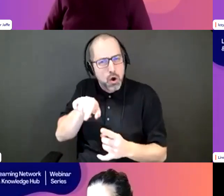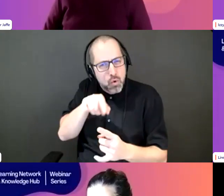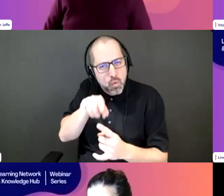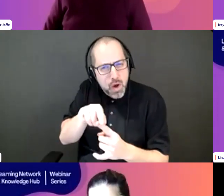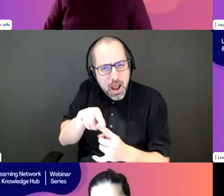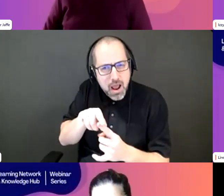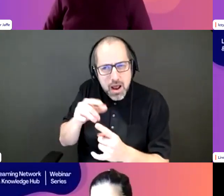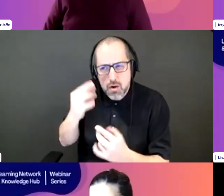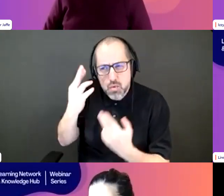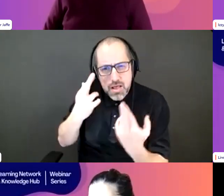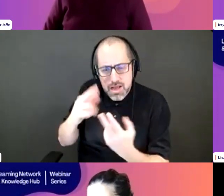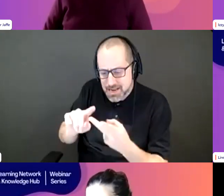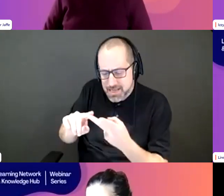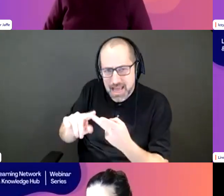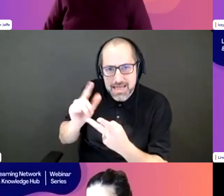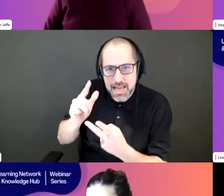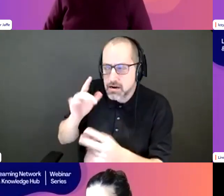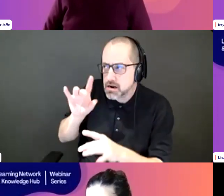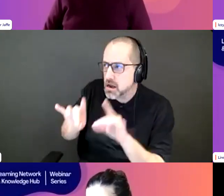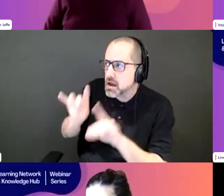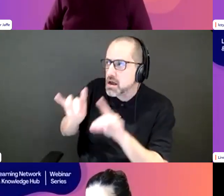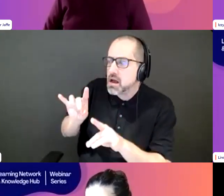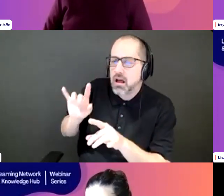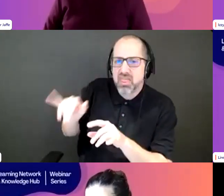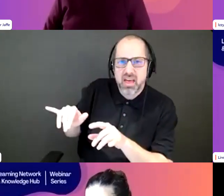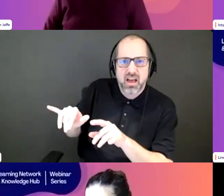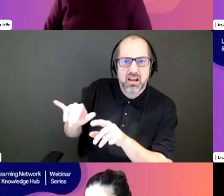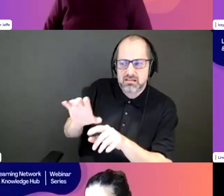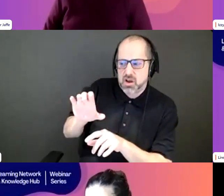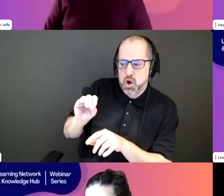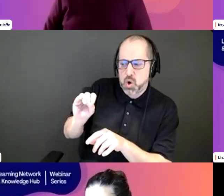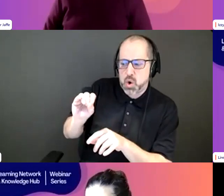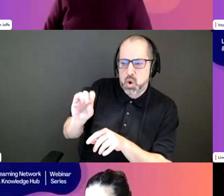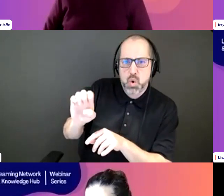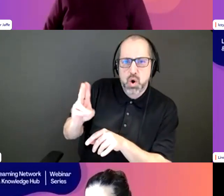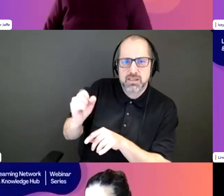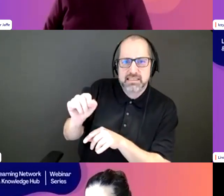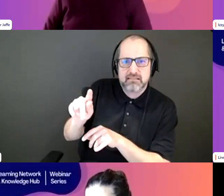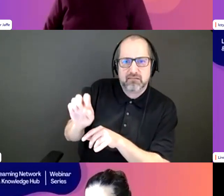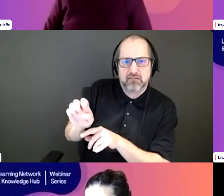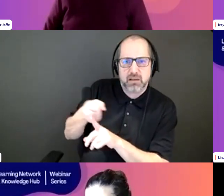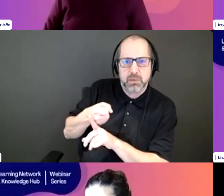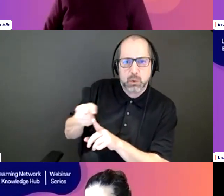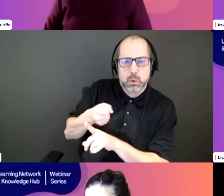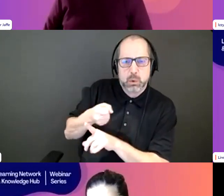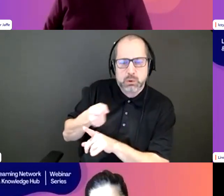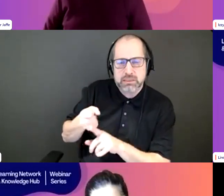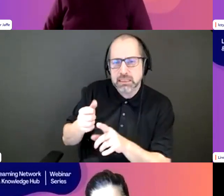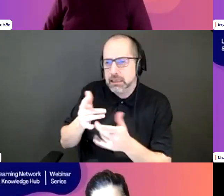viviez le consort le contrôle coercitif ou la maltraitance coercitive est-ce que